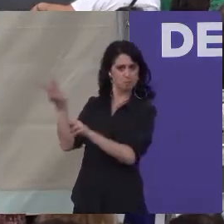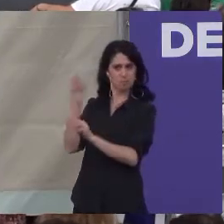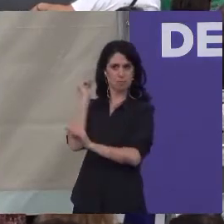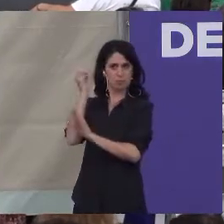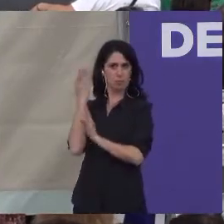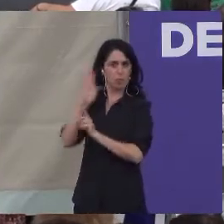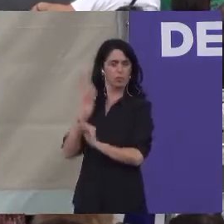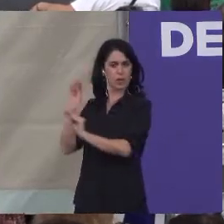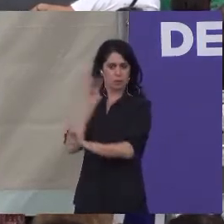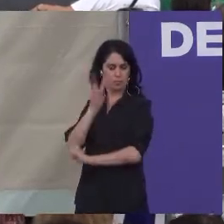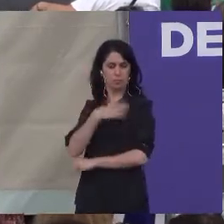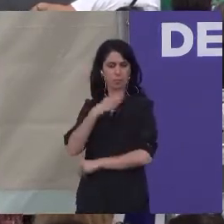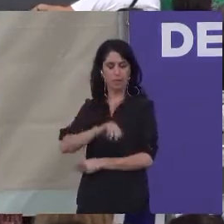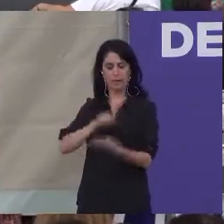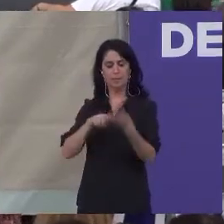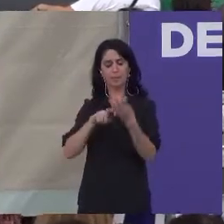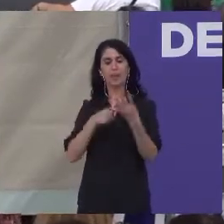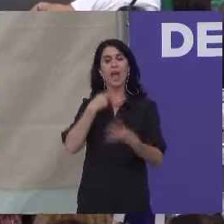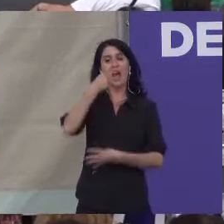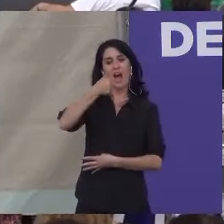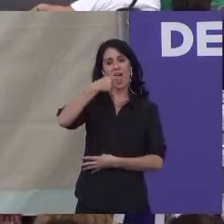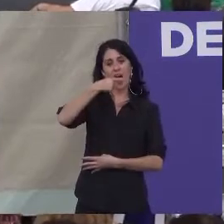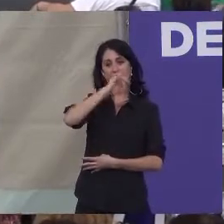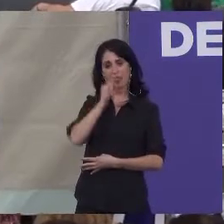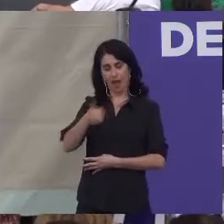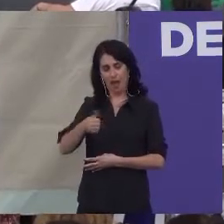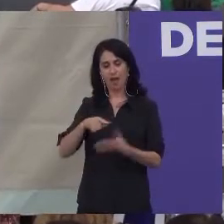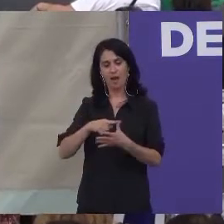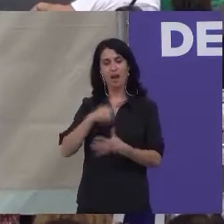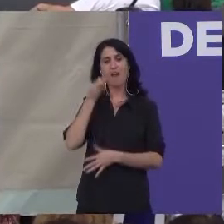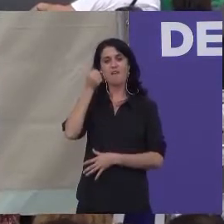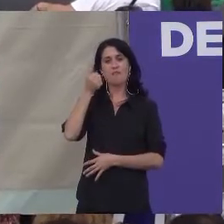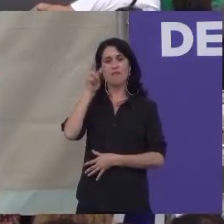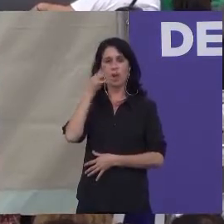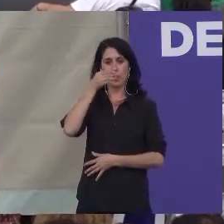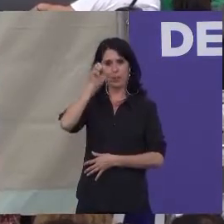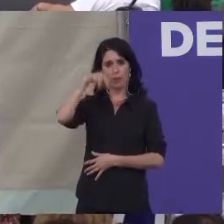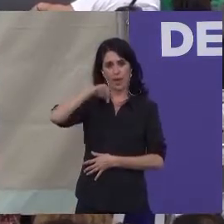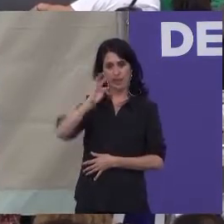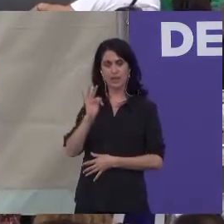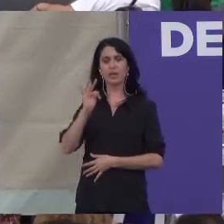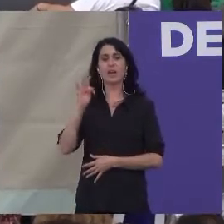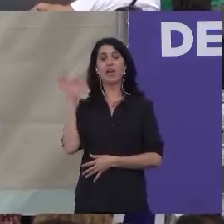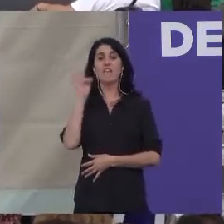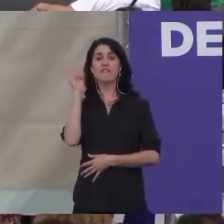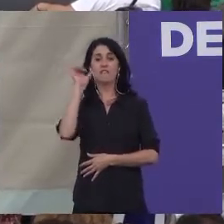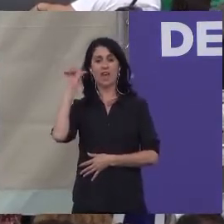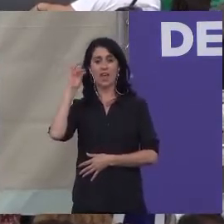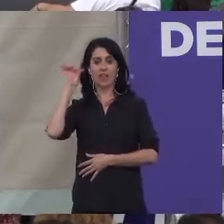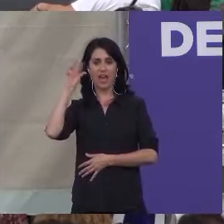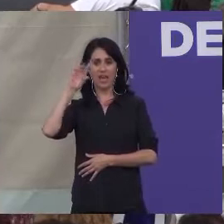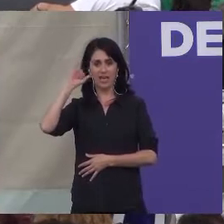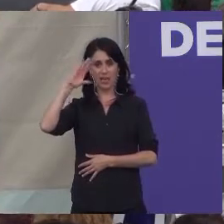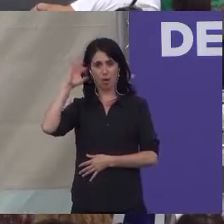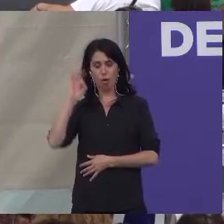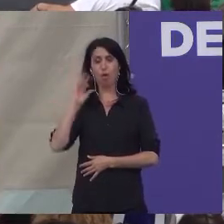Després continuarà Conrado Daza, Maria Dolores Faubel, Bàrbara de Federico, Regina Ferrandiz,